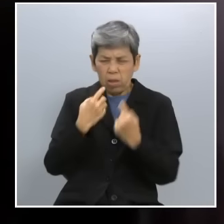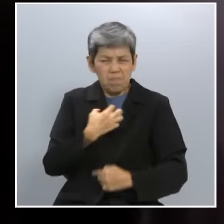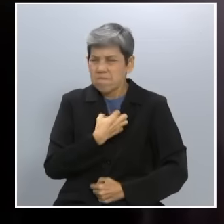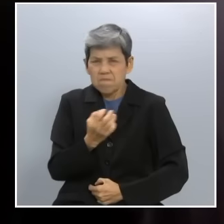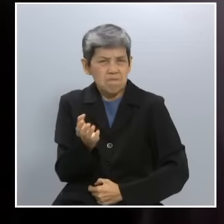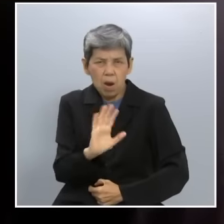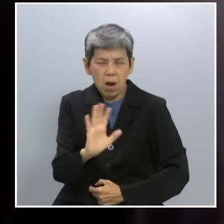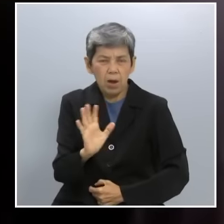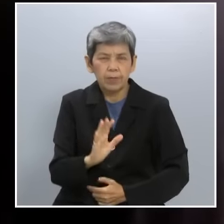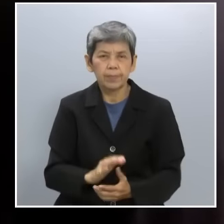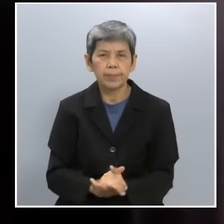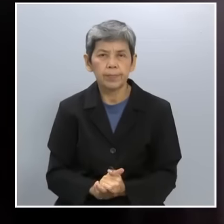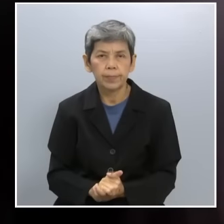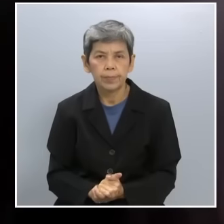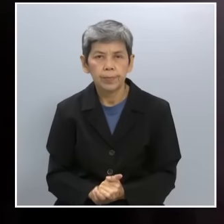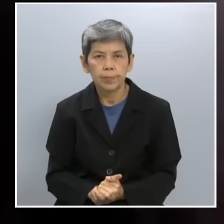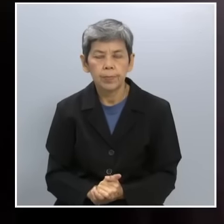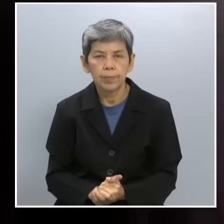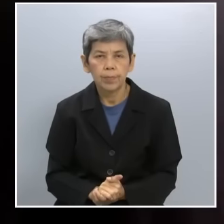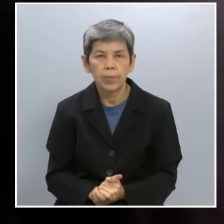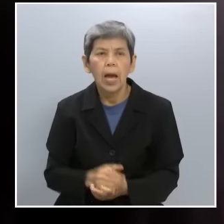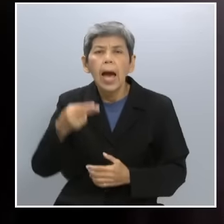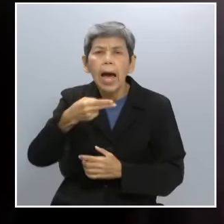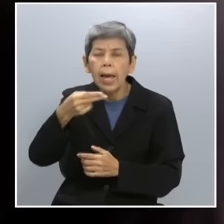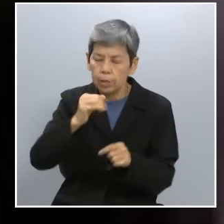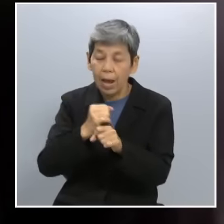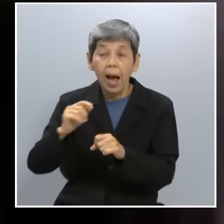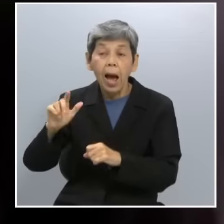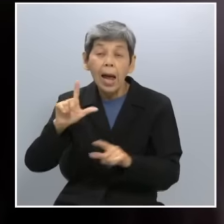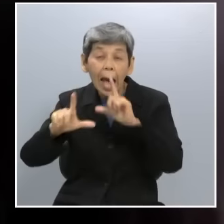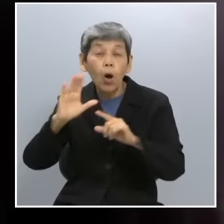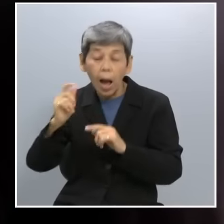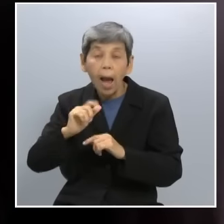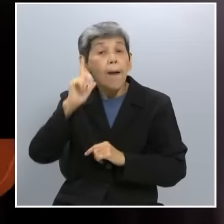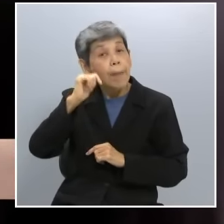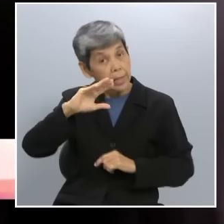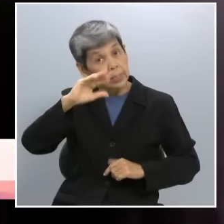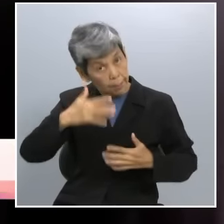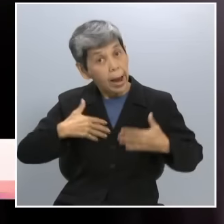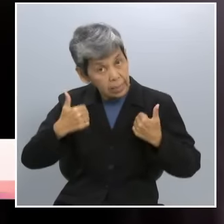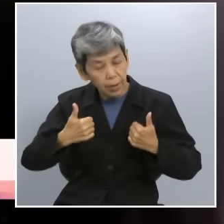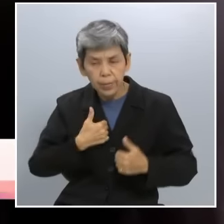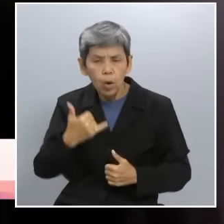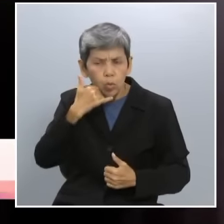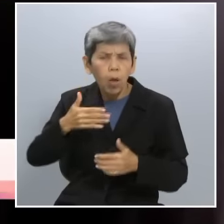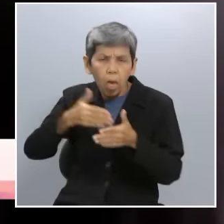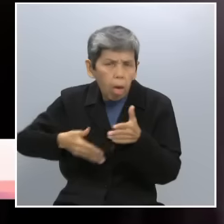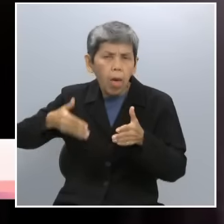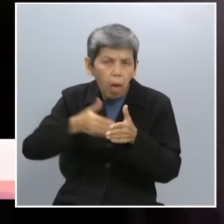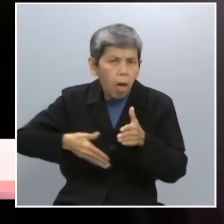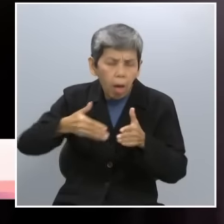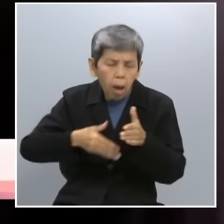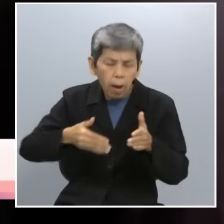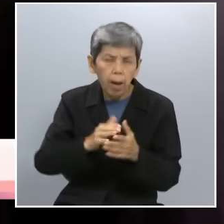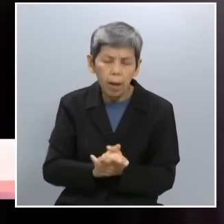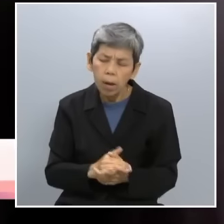ทัวรอีกค่ะเป็น LINEอทักหนูมาว่าเอ่อแม่เป็นไงบ้างสบายดีไหมโทรติดต่อไม่ติดอะไรเอ้ยติดต่อไม่